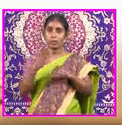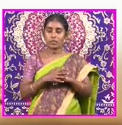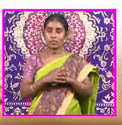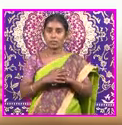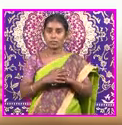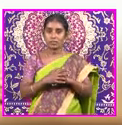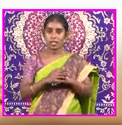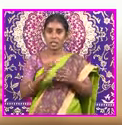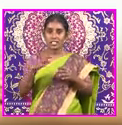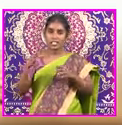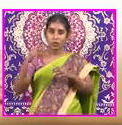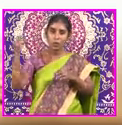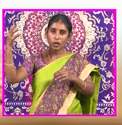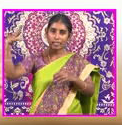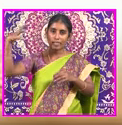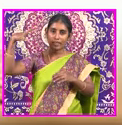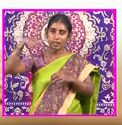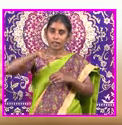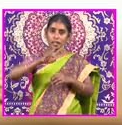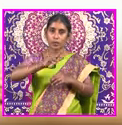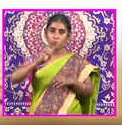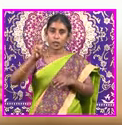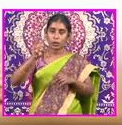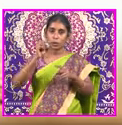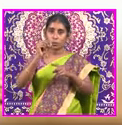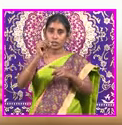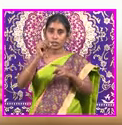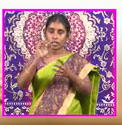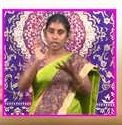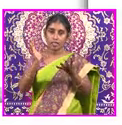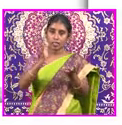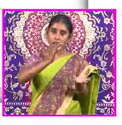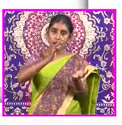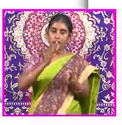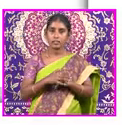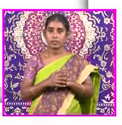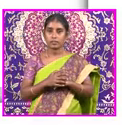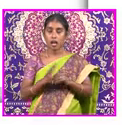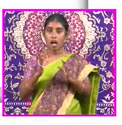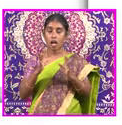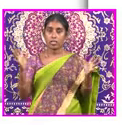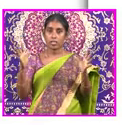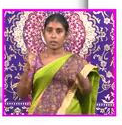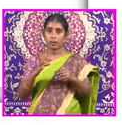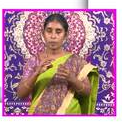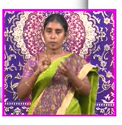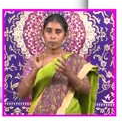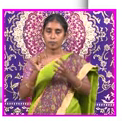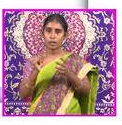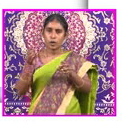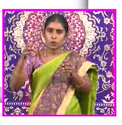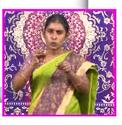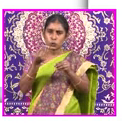செல்ல செல்ல குறைவாகவும் வெப்பநிலையானது பதிவாகிறது. அடுத்தது உயரம். உயரம் வெப்பநிலை